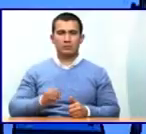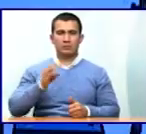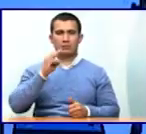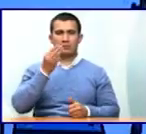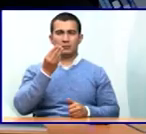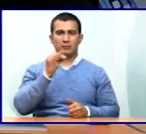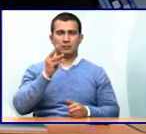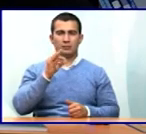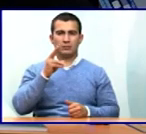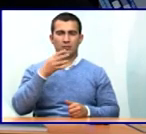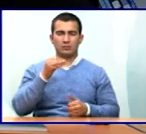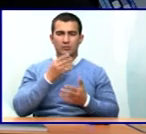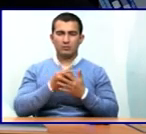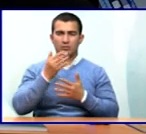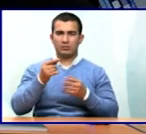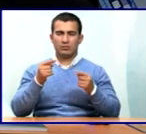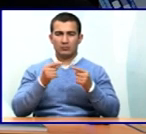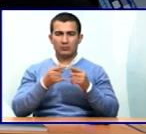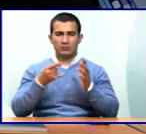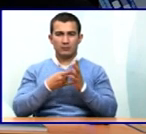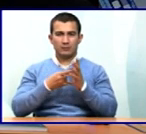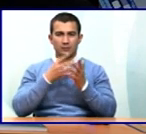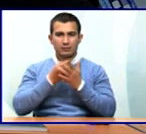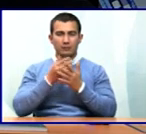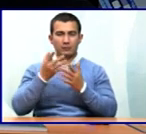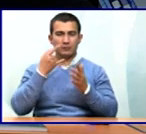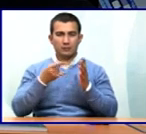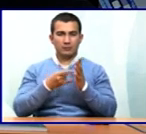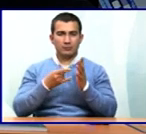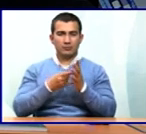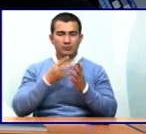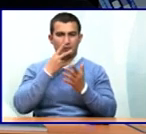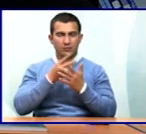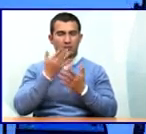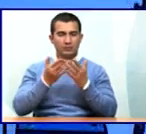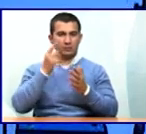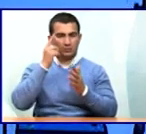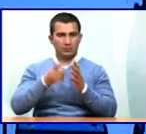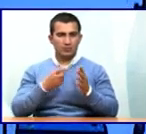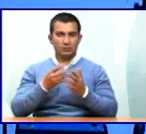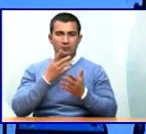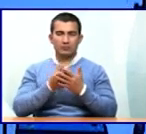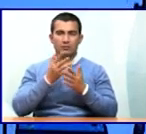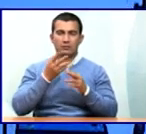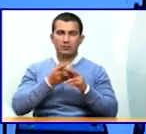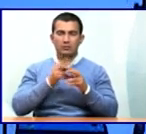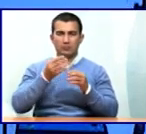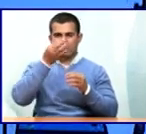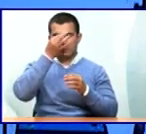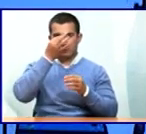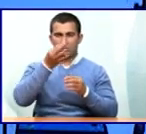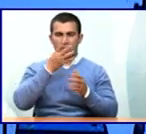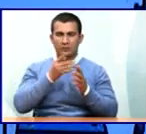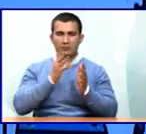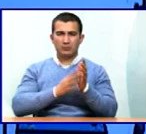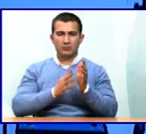magnitning shimoliy qutbining yo'nalishini biz magnit kuch chiziqlarining yo'nalishi deb qabul qilganmiz. Agar magnit kuch chiziqlari tik ravishda